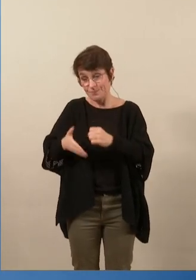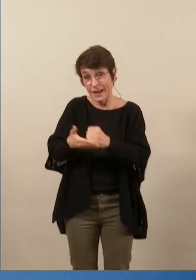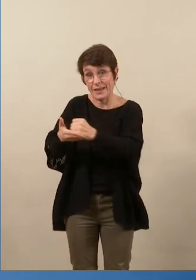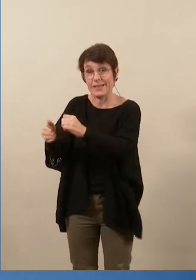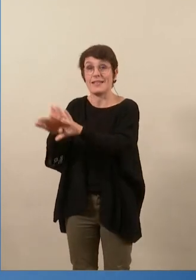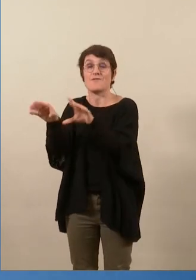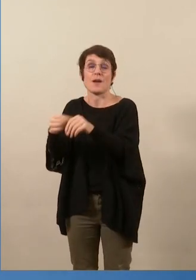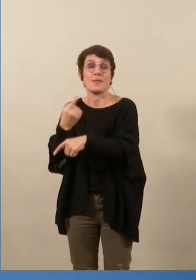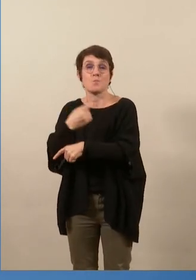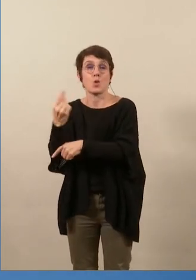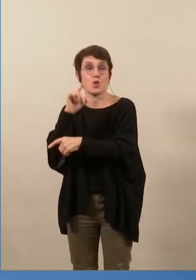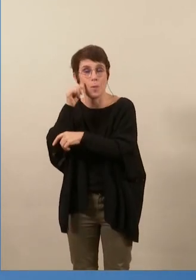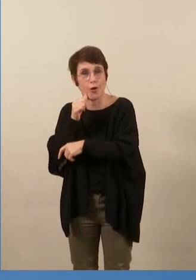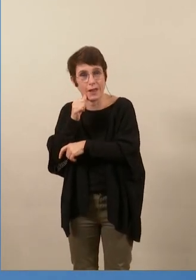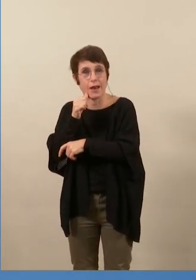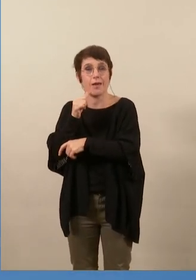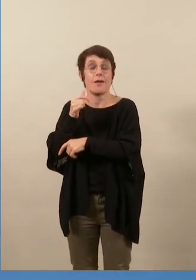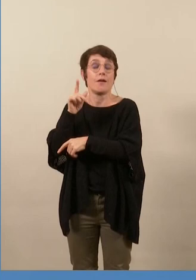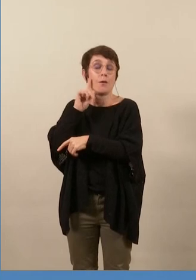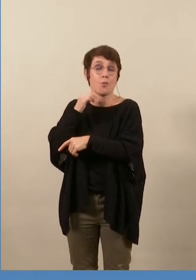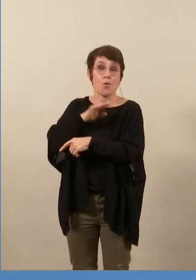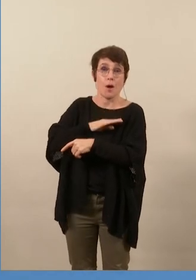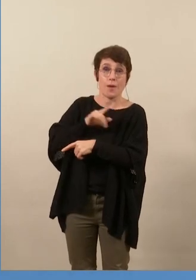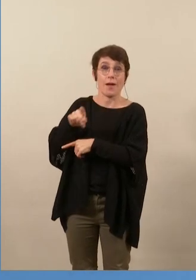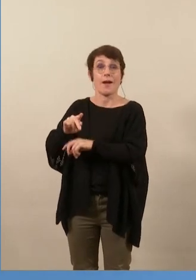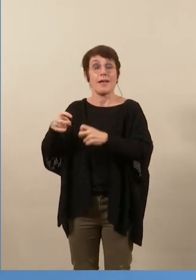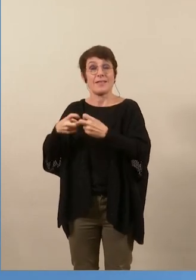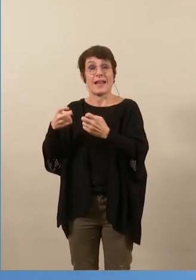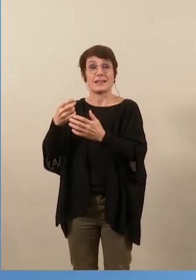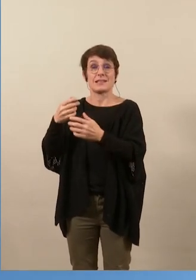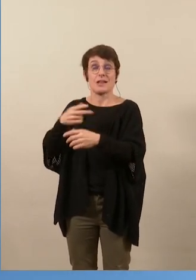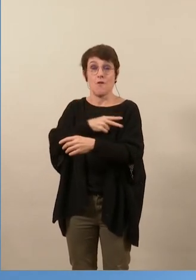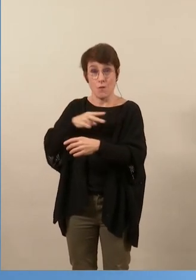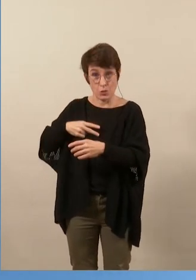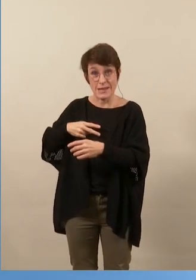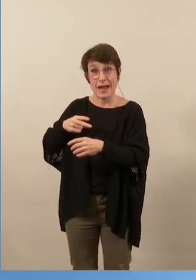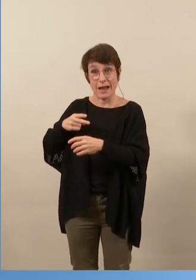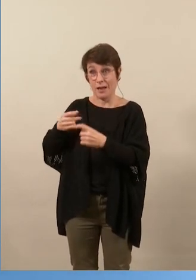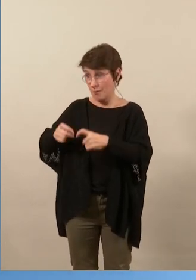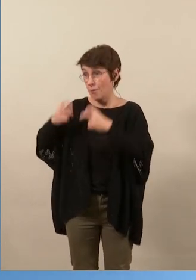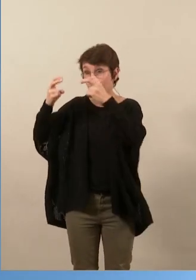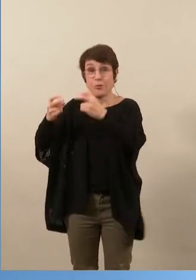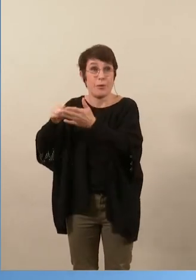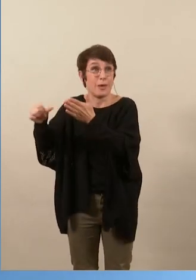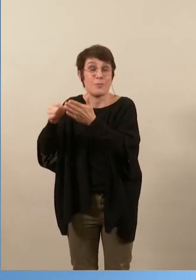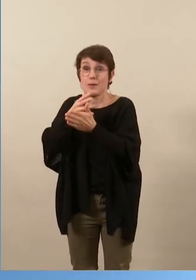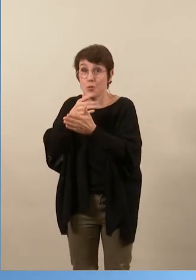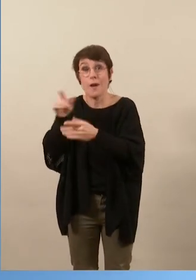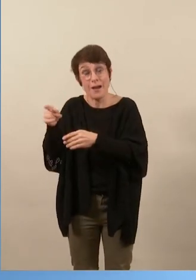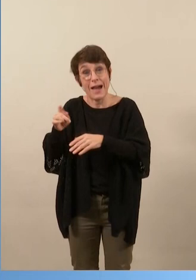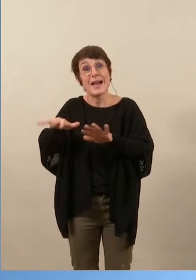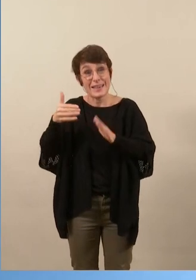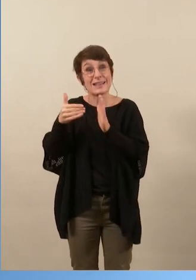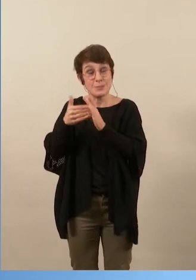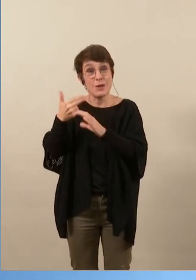monoparental en difficulté face à la hausse de la taxe foncière 15000 € 44 millions de